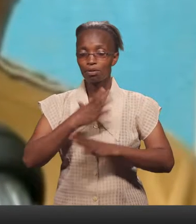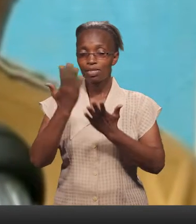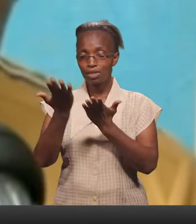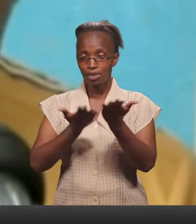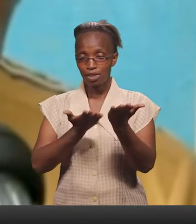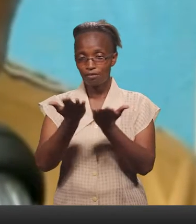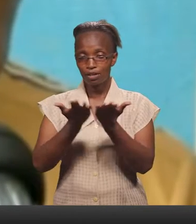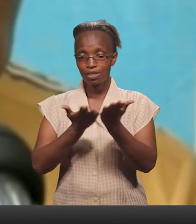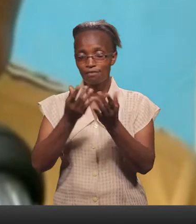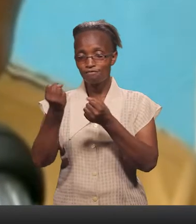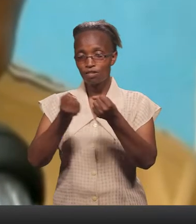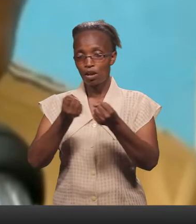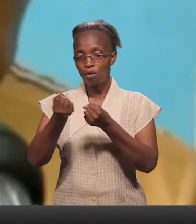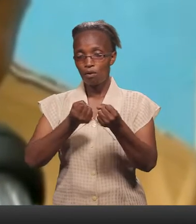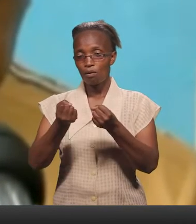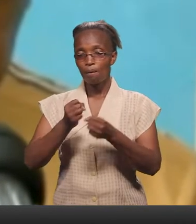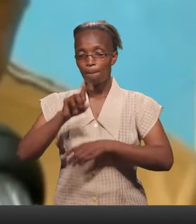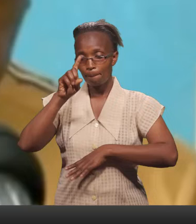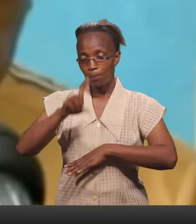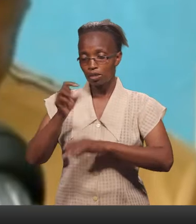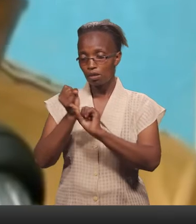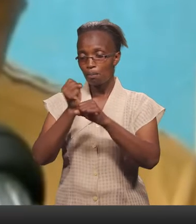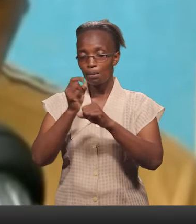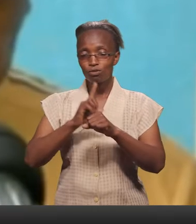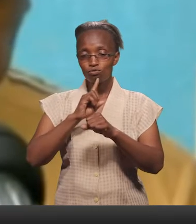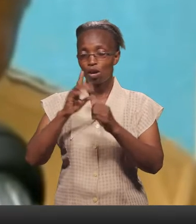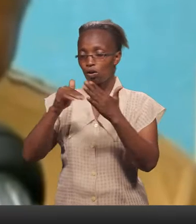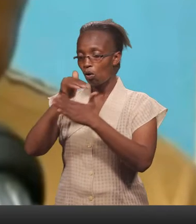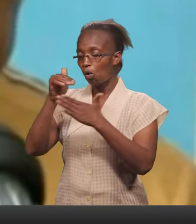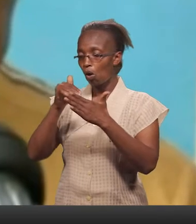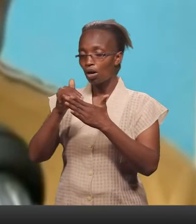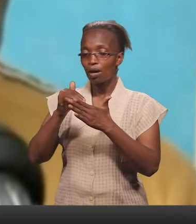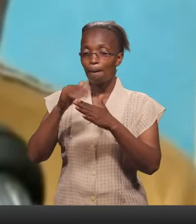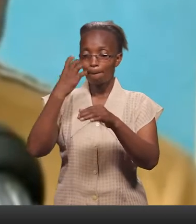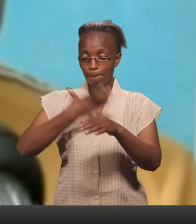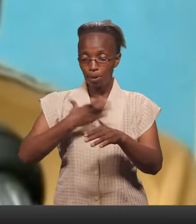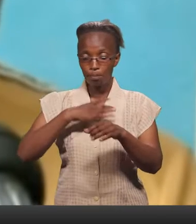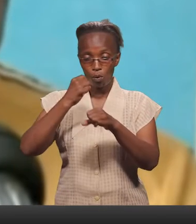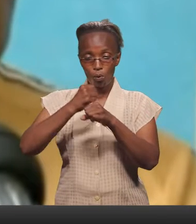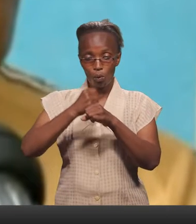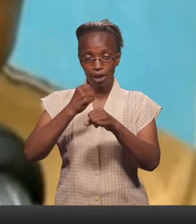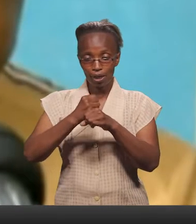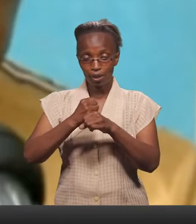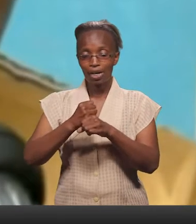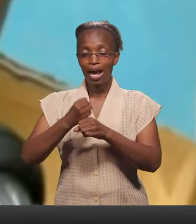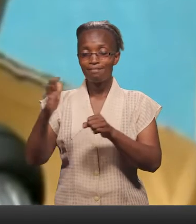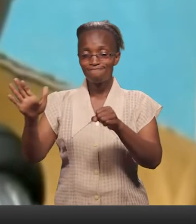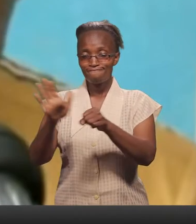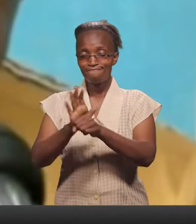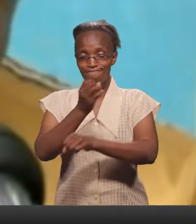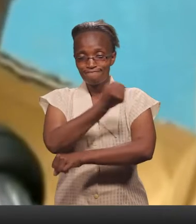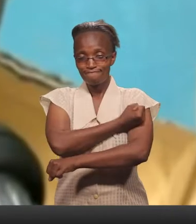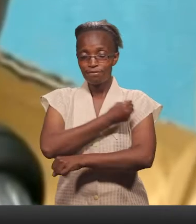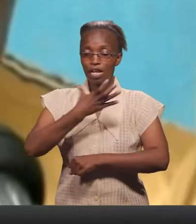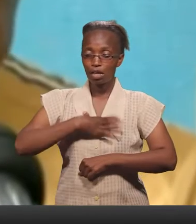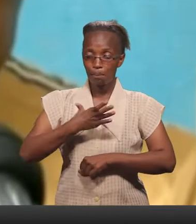service vehicles, trains and air flight operators and to ensure that their staff are fully vaccinated, while